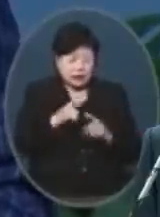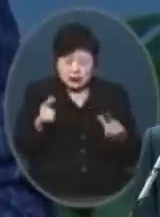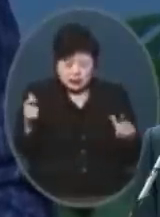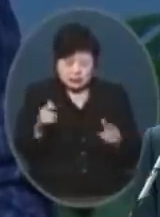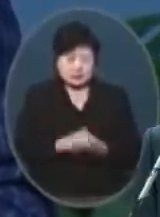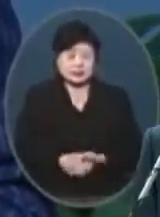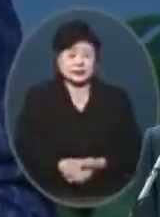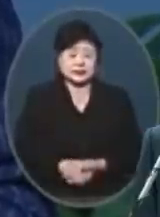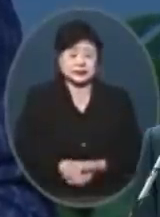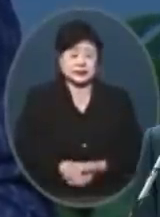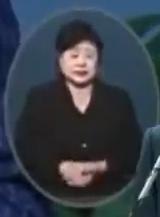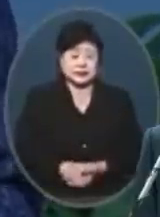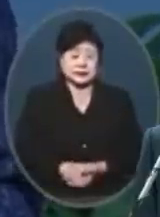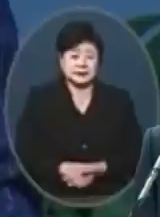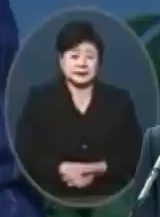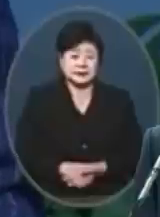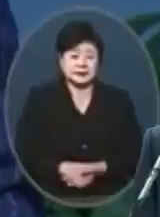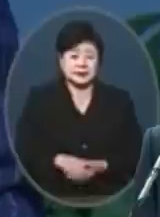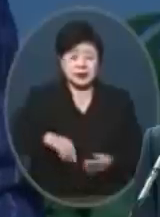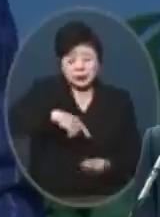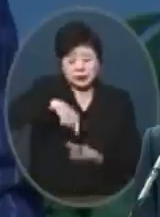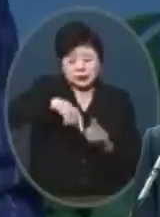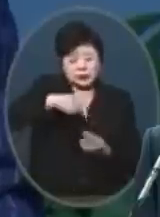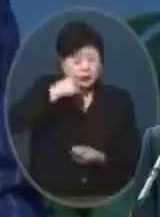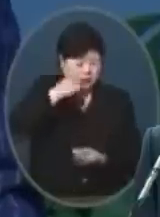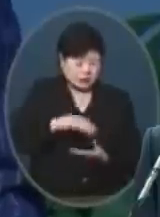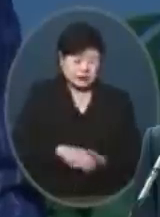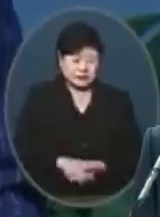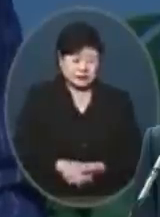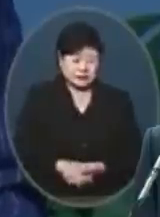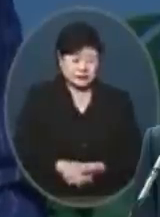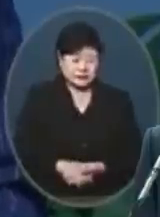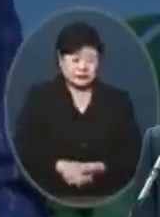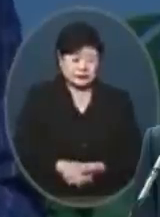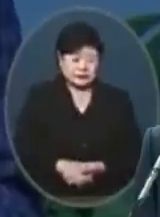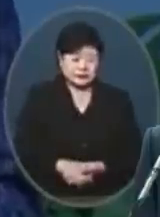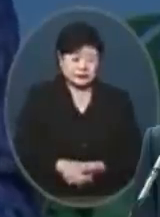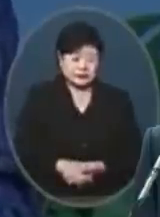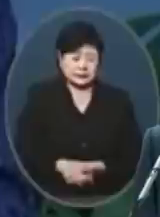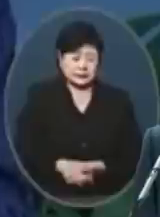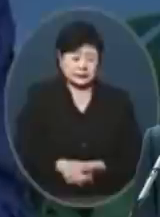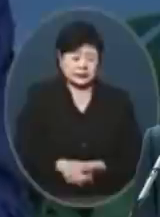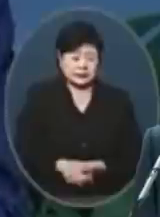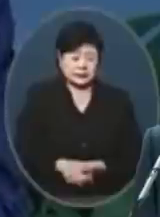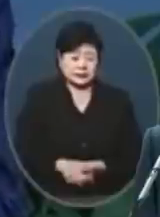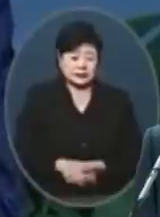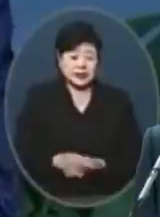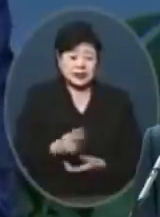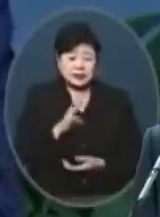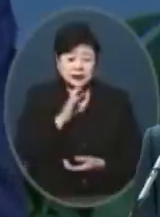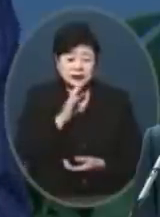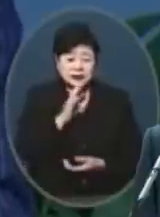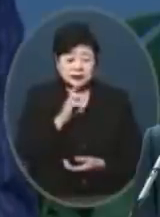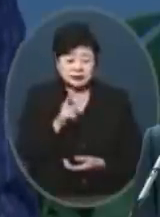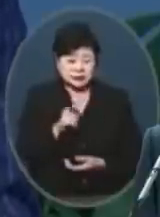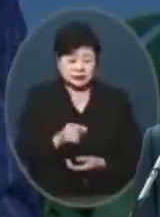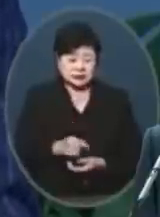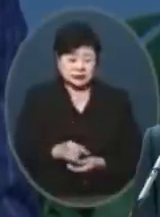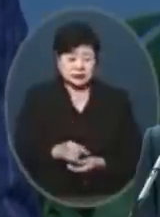아닙니다. 그러므로 변명을 할 수가 없어요. 이 선지자 이사야가 보니까 그렇게